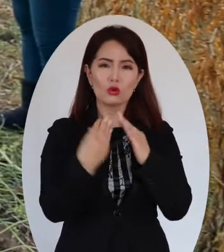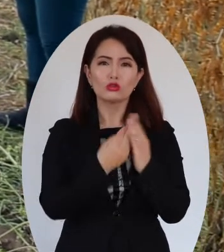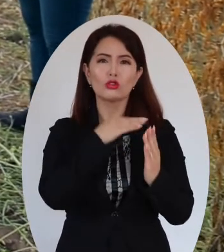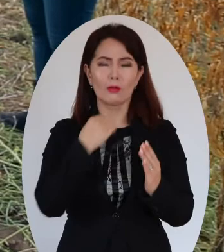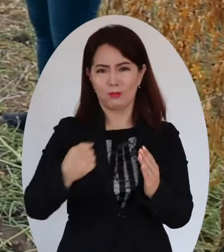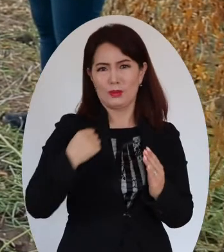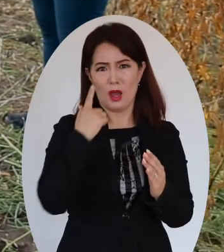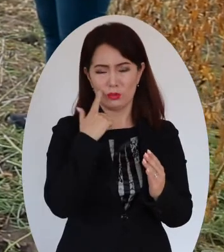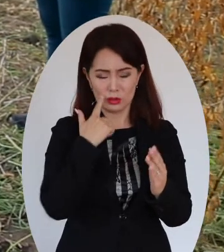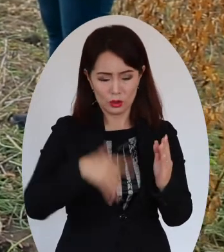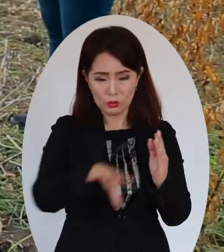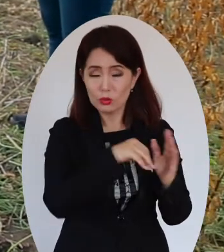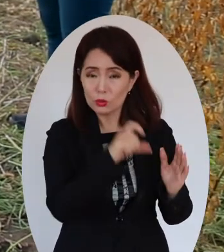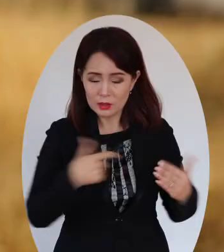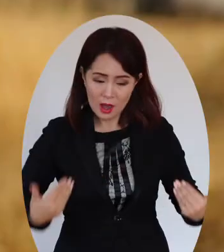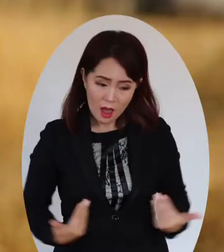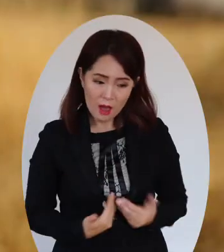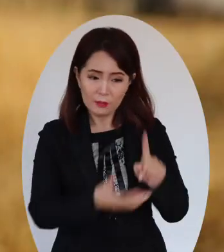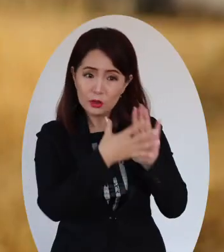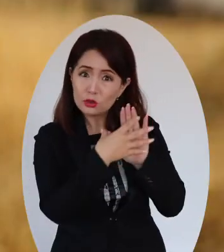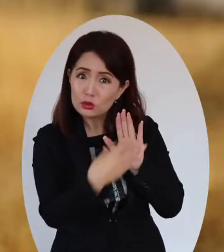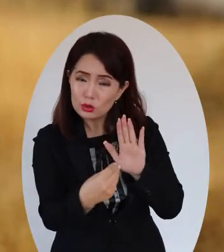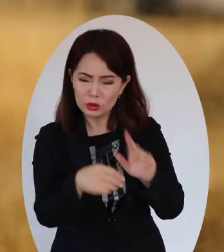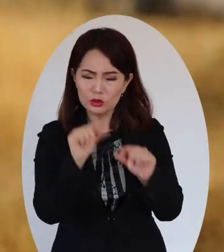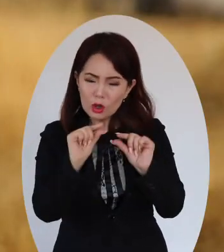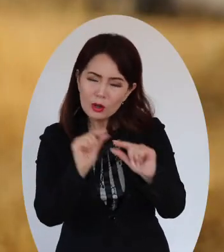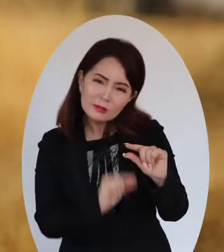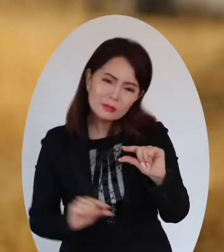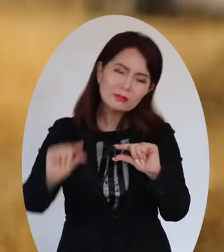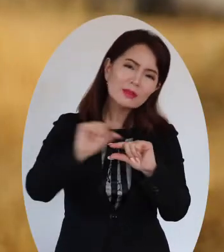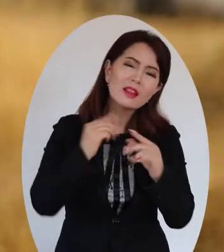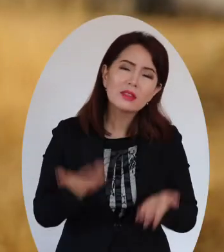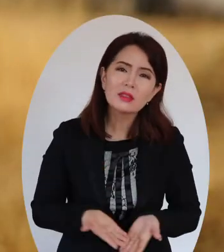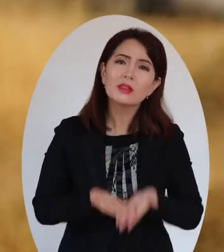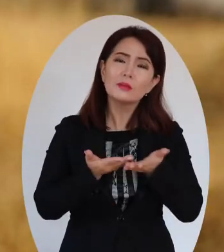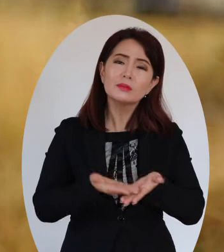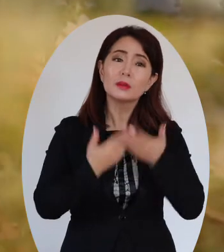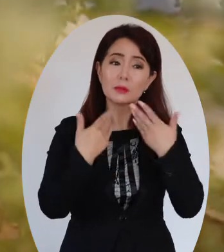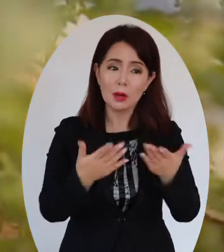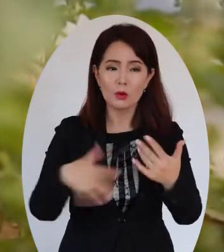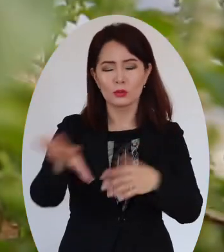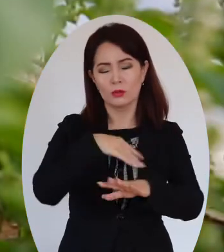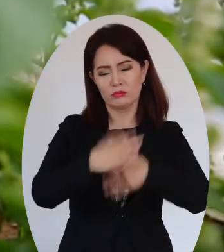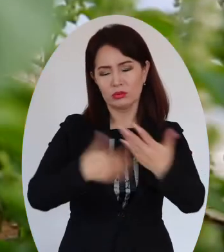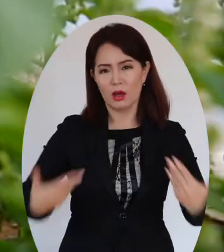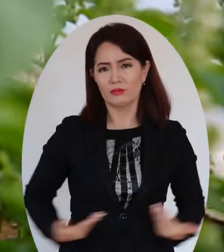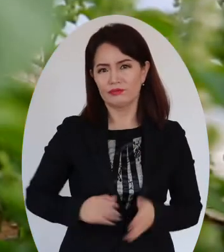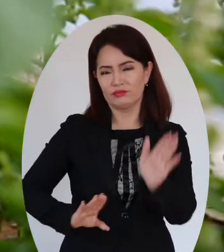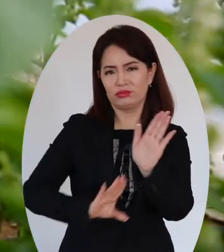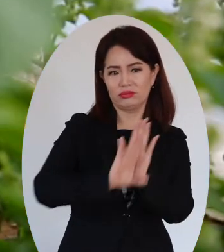эмэгтэйчүүдийн амь амжиргаанд бас их нөлөөж тэрэн дээр нь өчүүхэн ч гэсэн дэмжлэгийг ингээд өгчих юм бол тэр хүмүүсийн гарц цаашаа явдаг юм байна